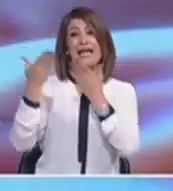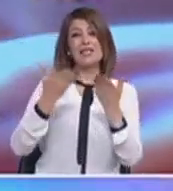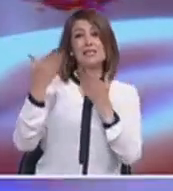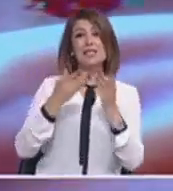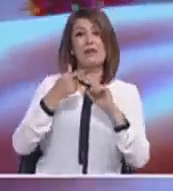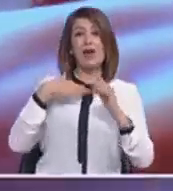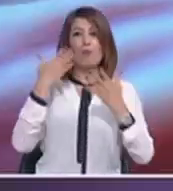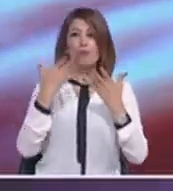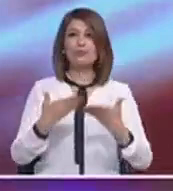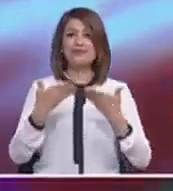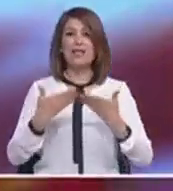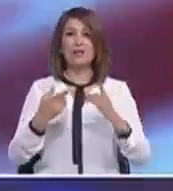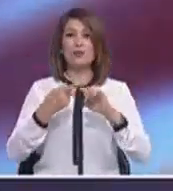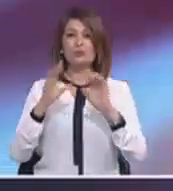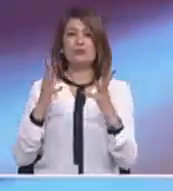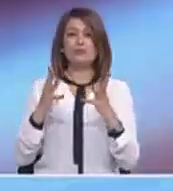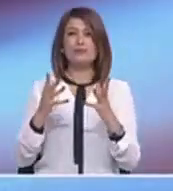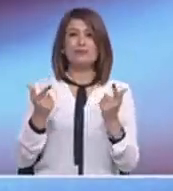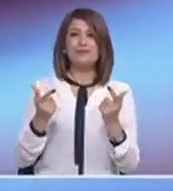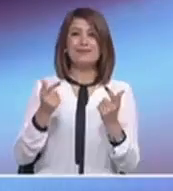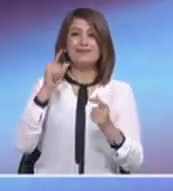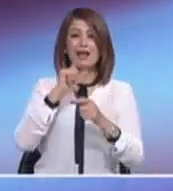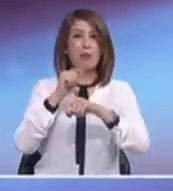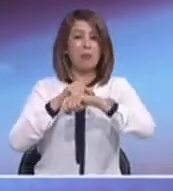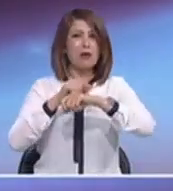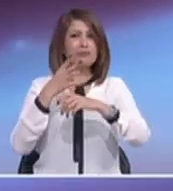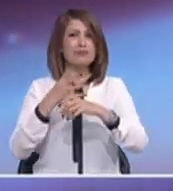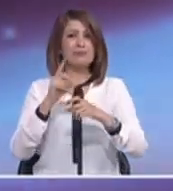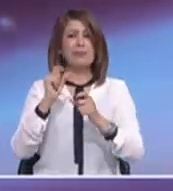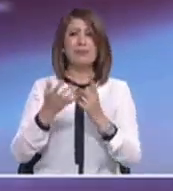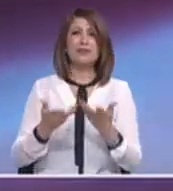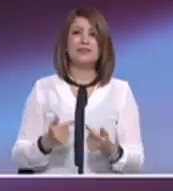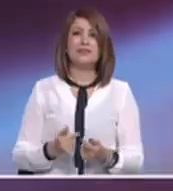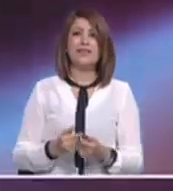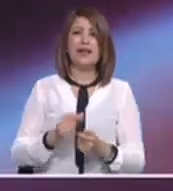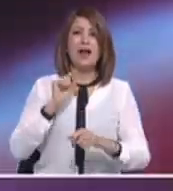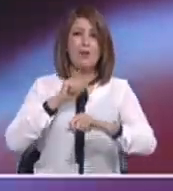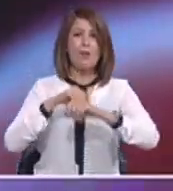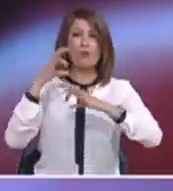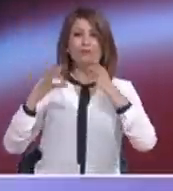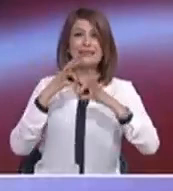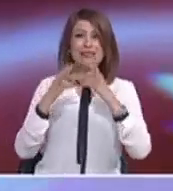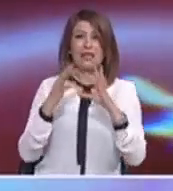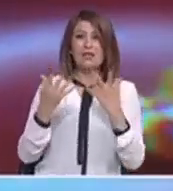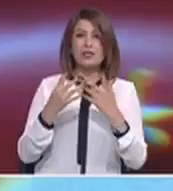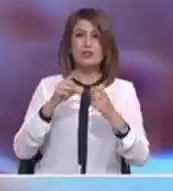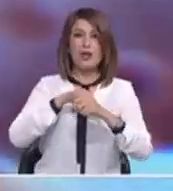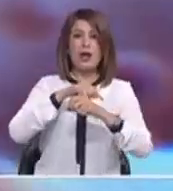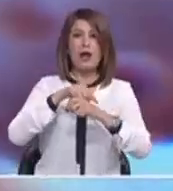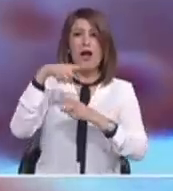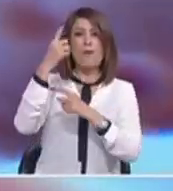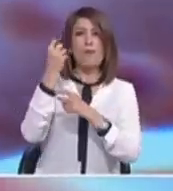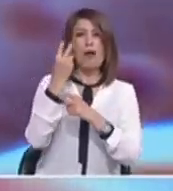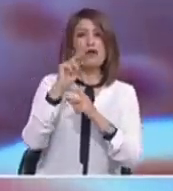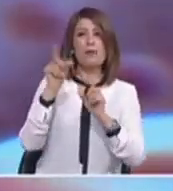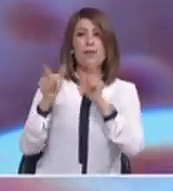اليوم اه في في في فتره قصيره اه قياسيه نقول لهم ايامنا